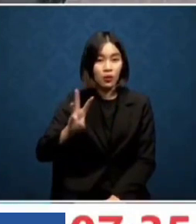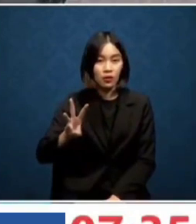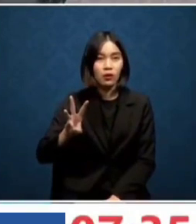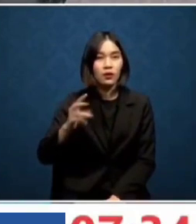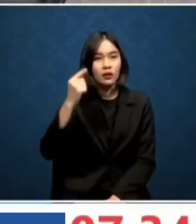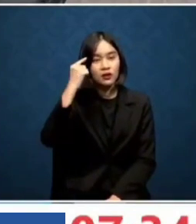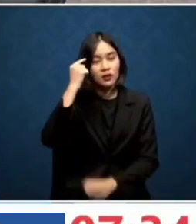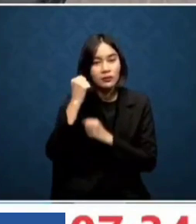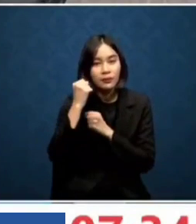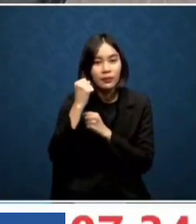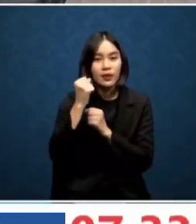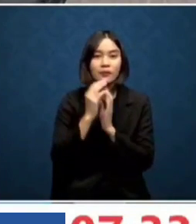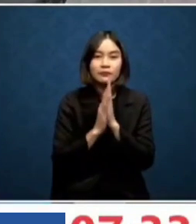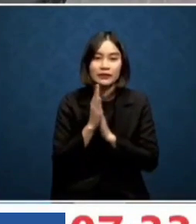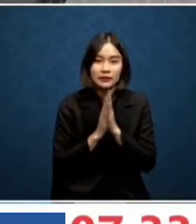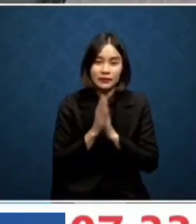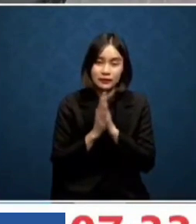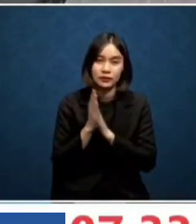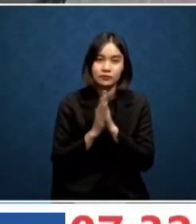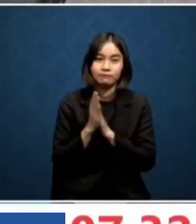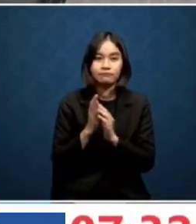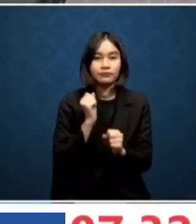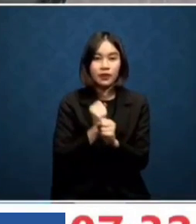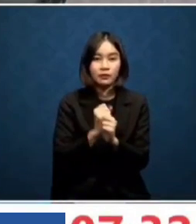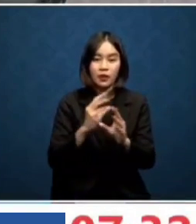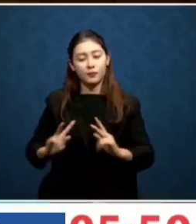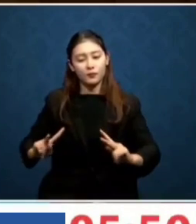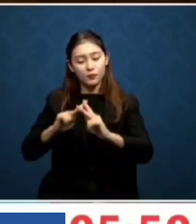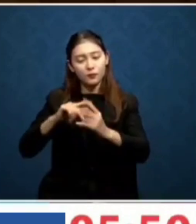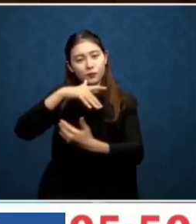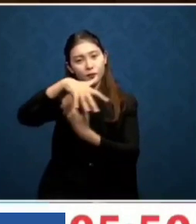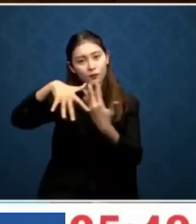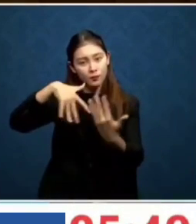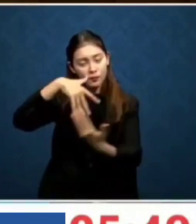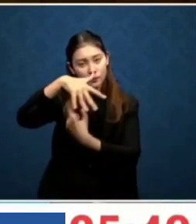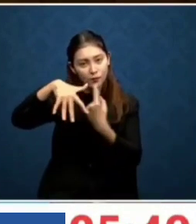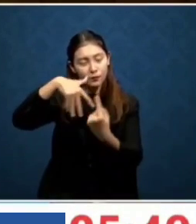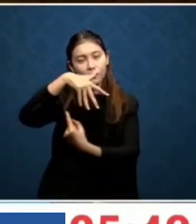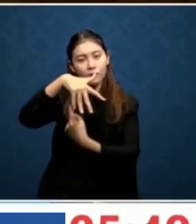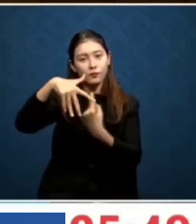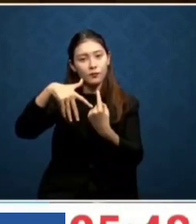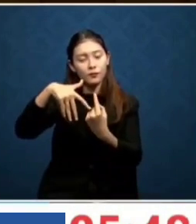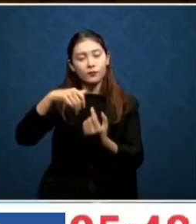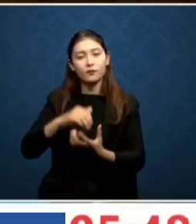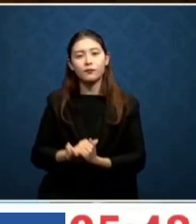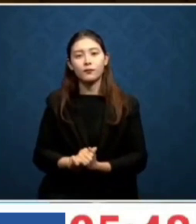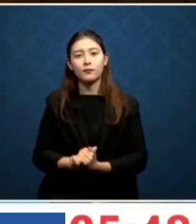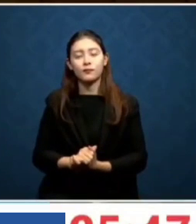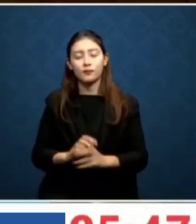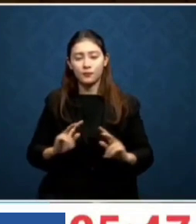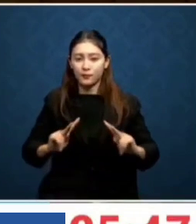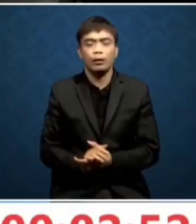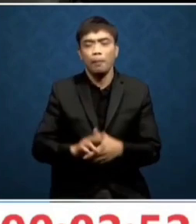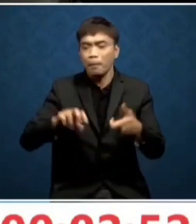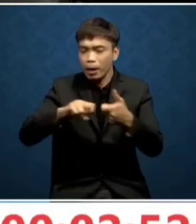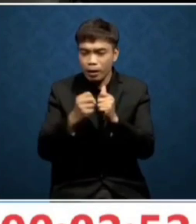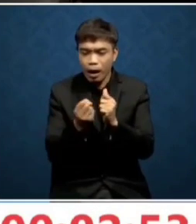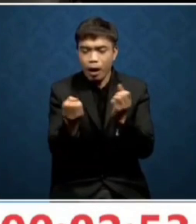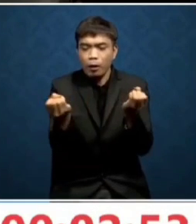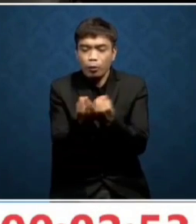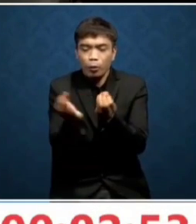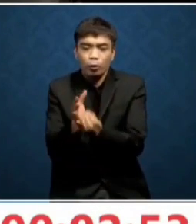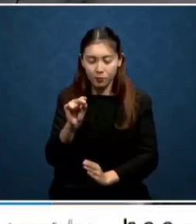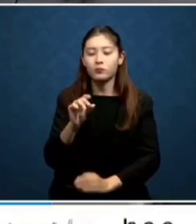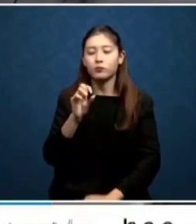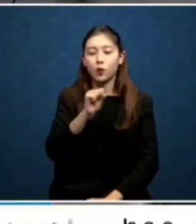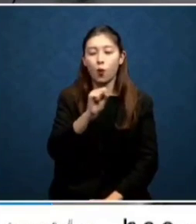ขอเสนอยะติตั้งคณะกรธิการวสามั พิจารณาศึษาแนวทางการแ้ขายปัหาภายภบัิจากวกฤษอุทธกภัย์อย่เร่งดวนและเป็ระบบที่นายเสี